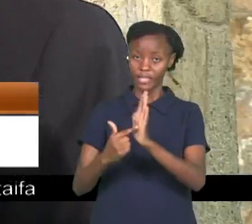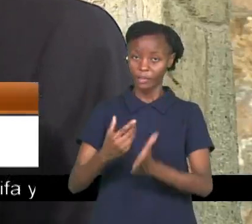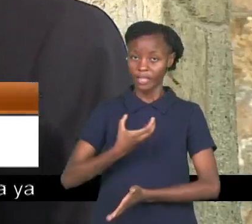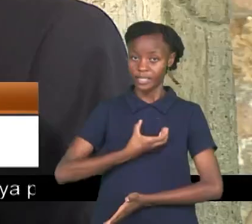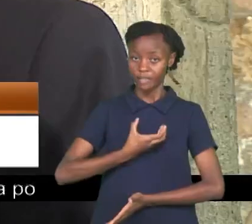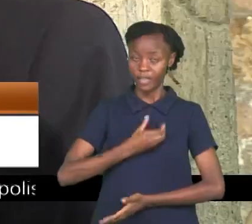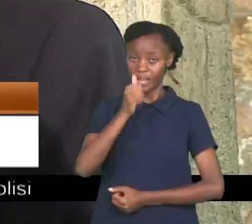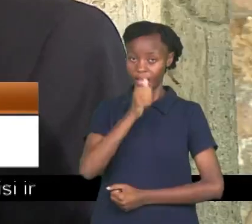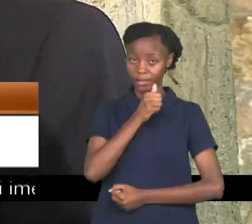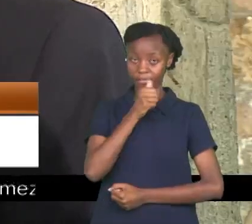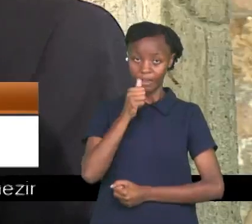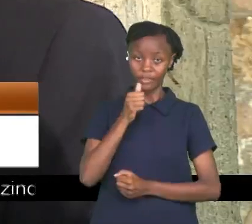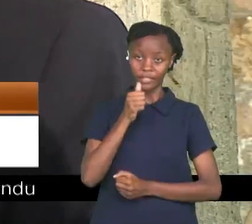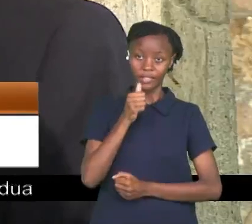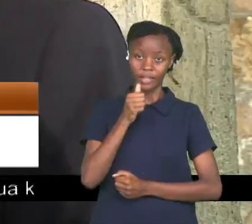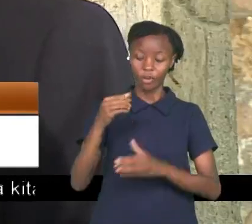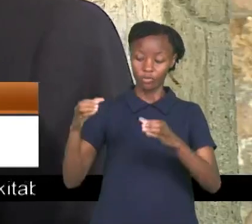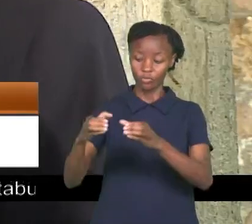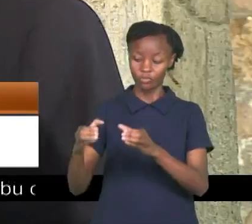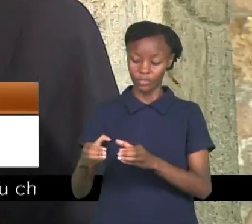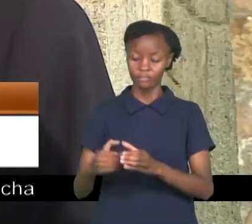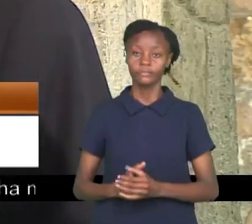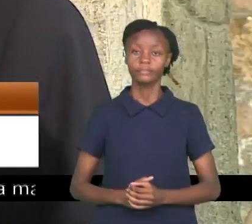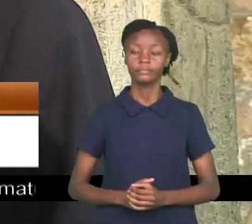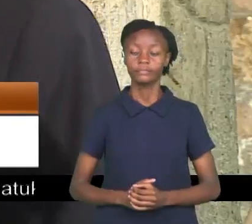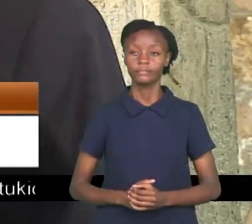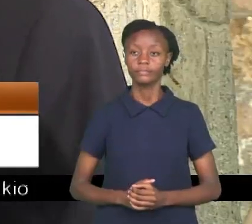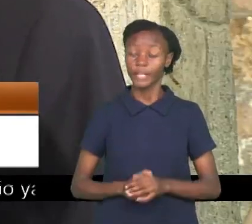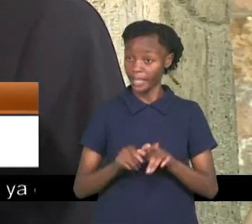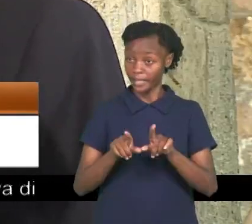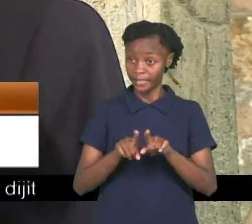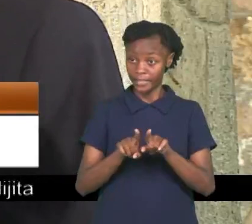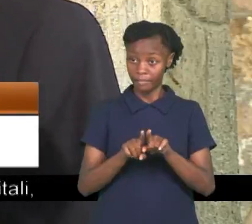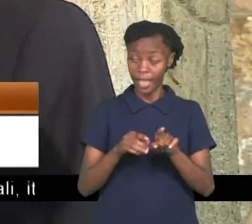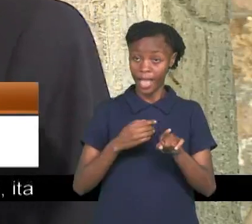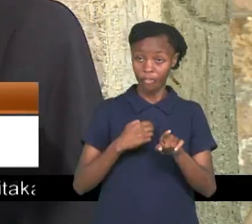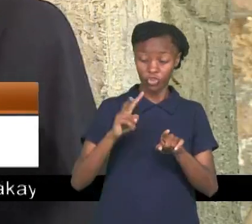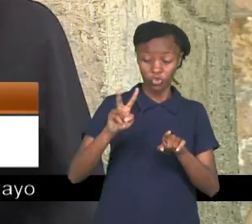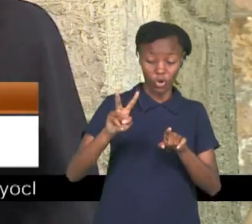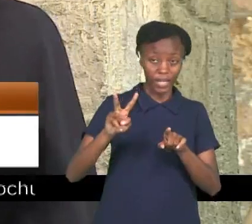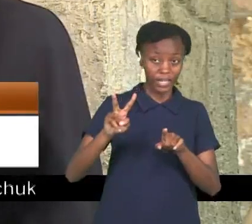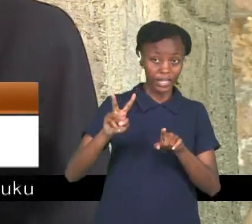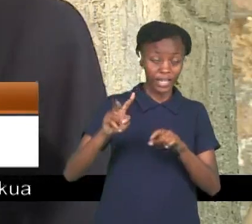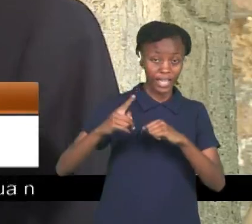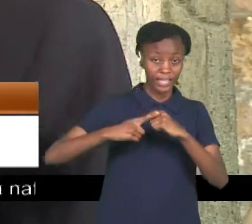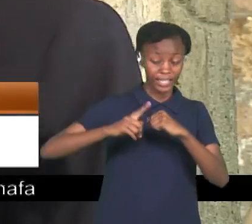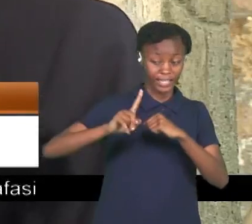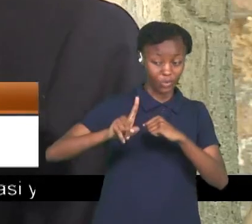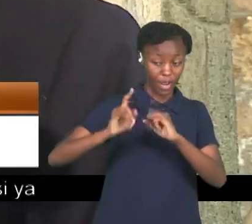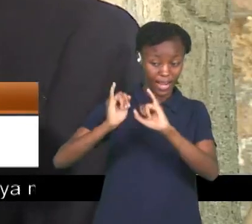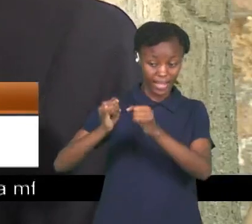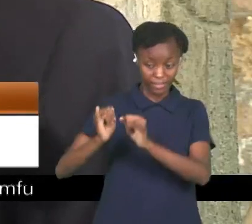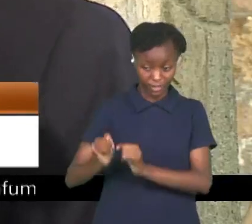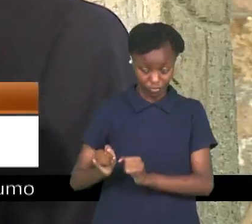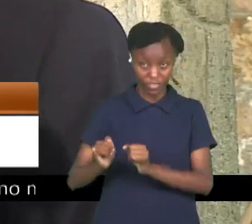and the private sector spaces. Also, there were 261 individuals and